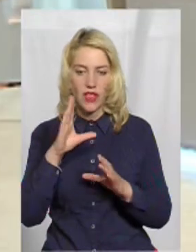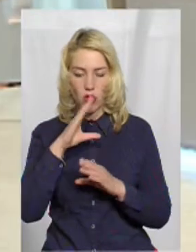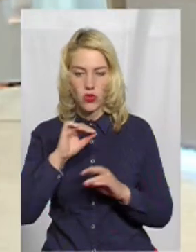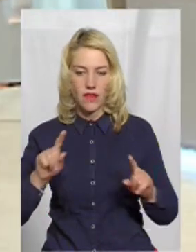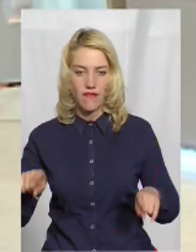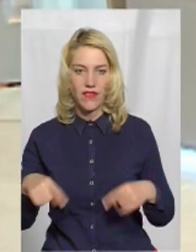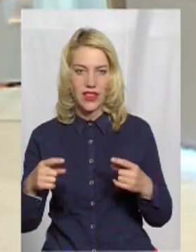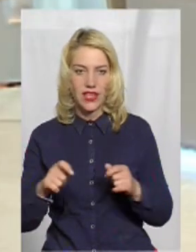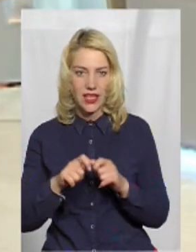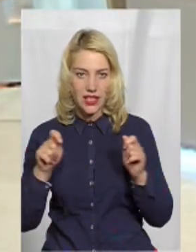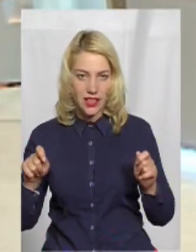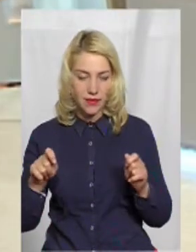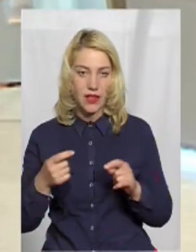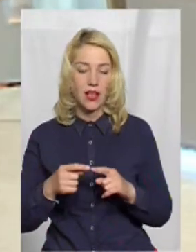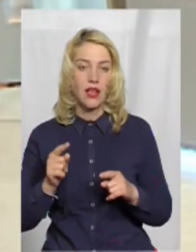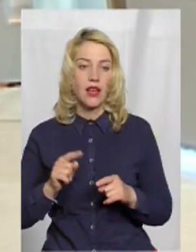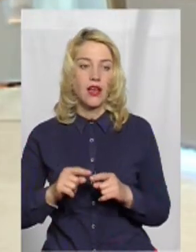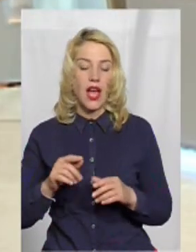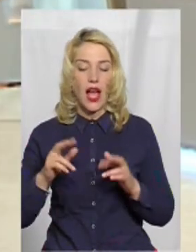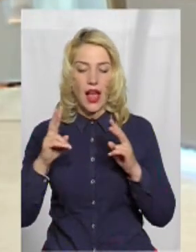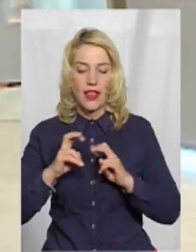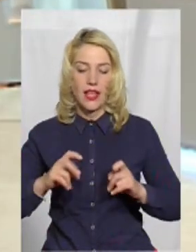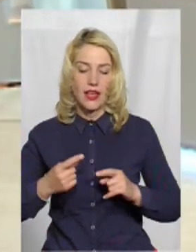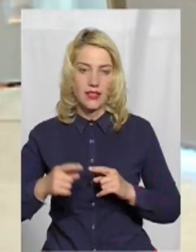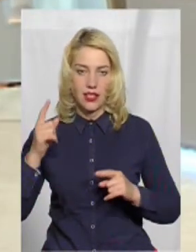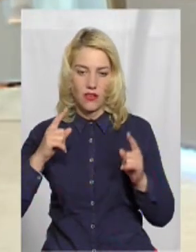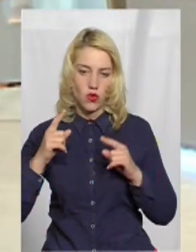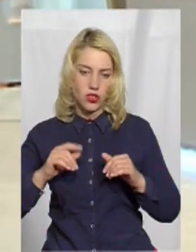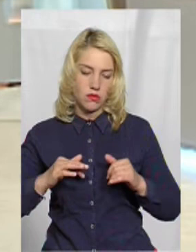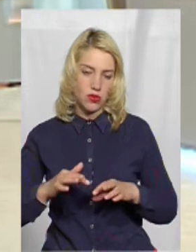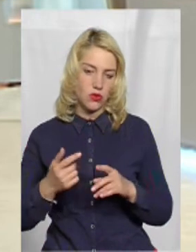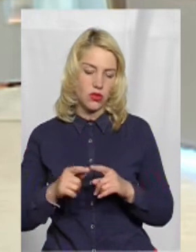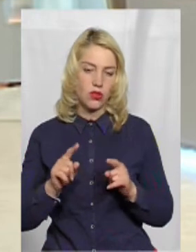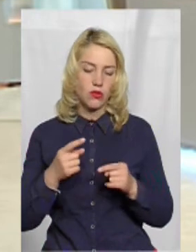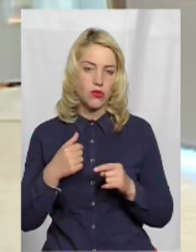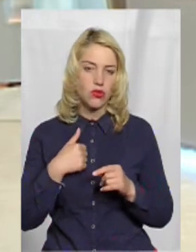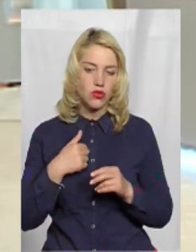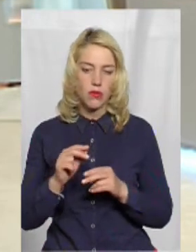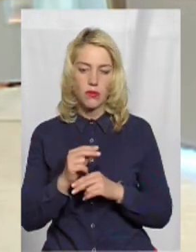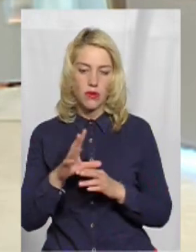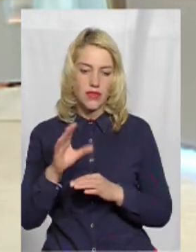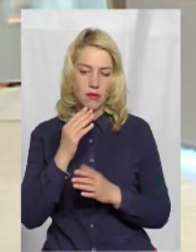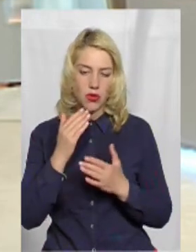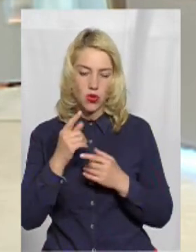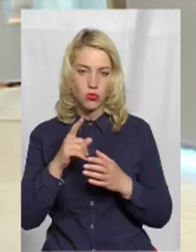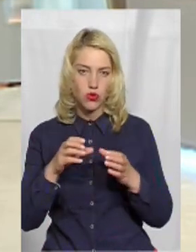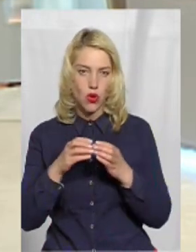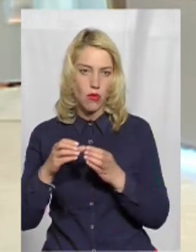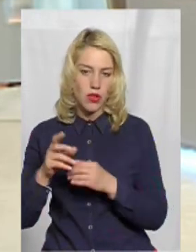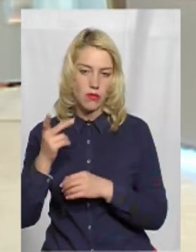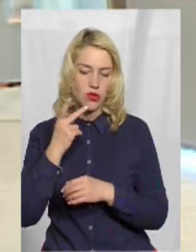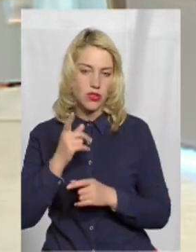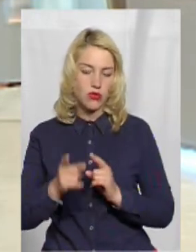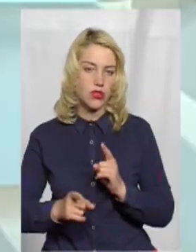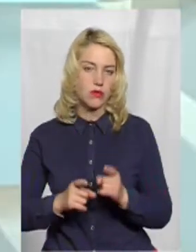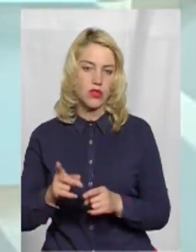так, що аналіз – це такий творчий процес, тому що ми коригуємо свої підходи, тому що, по-перше, команда змінюється постійно,